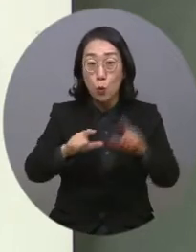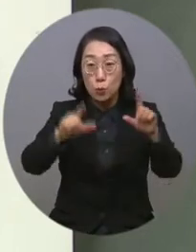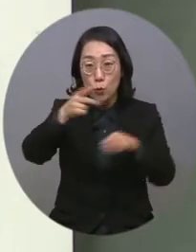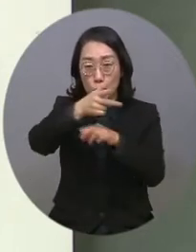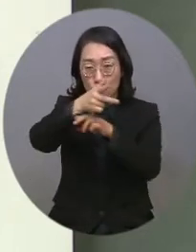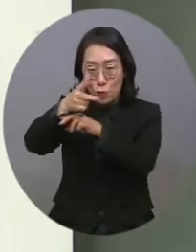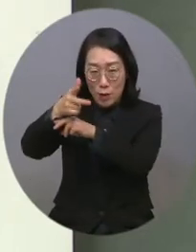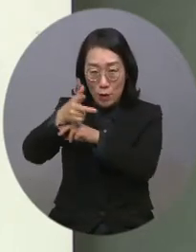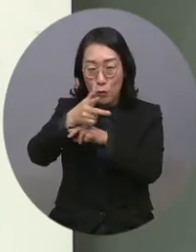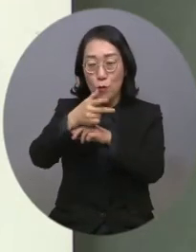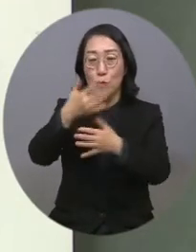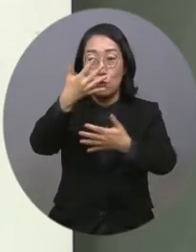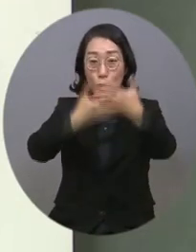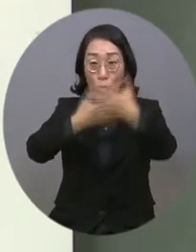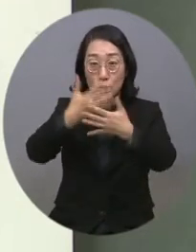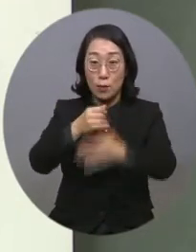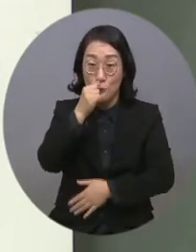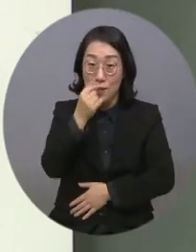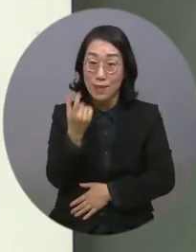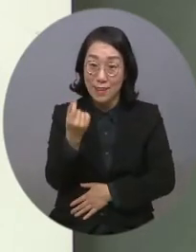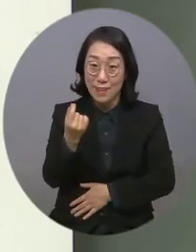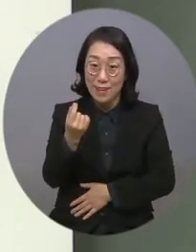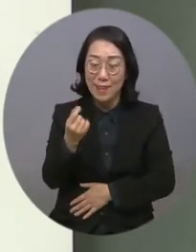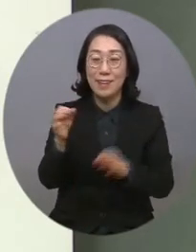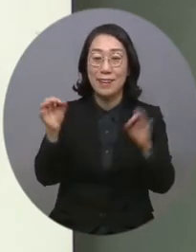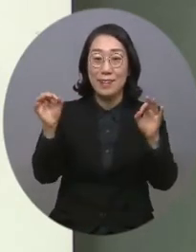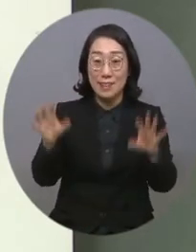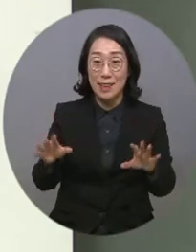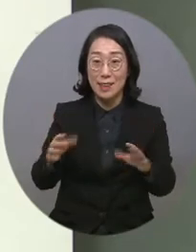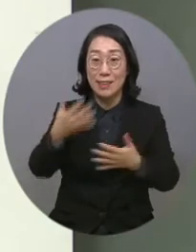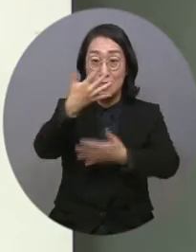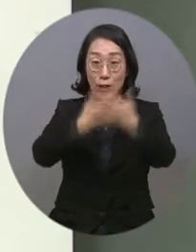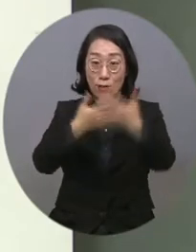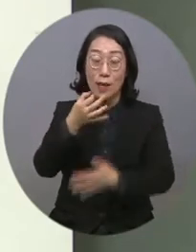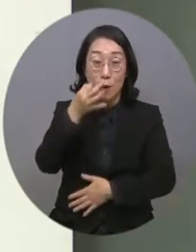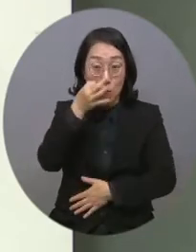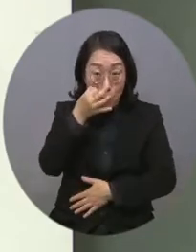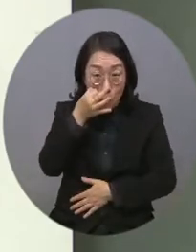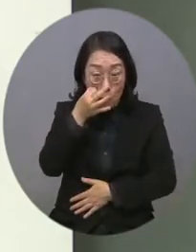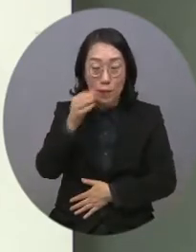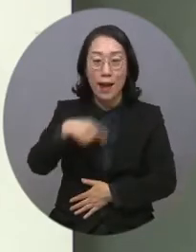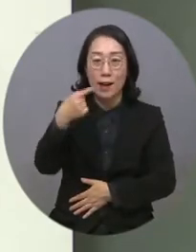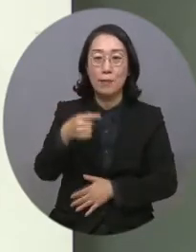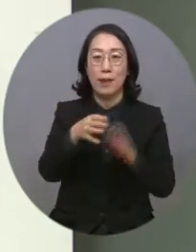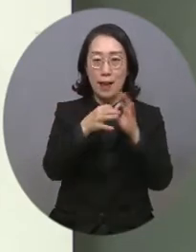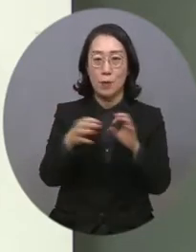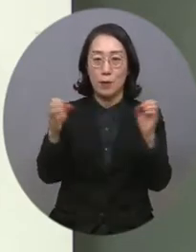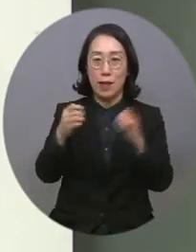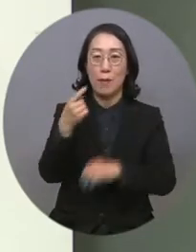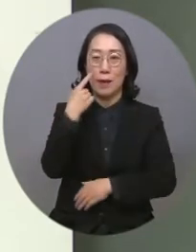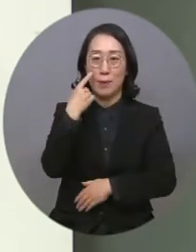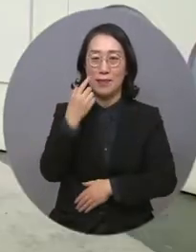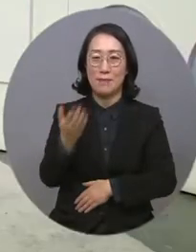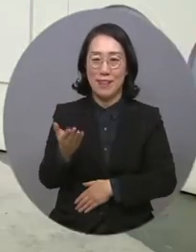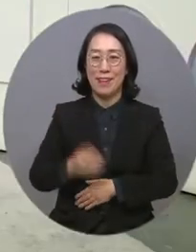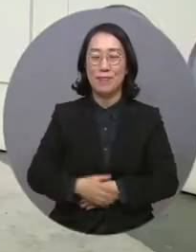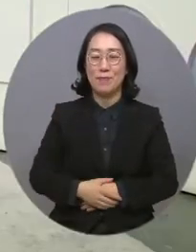하시고 영상도 있는 것 같은데 잠시 그 영상을 본 다음에 얘기를 진행하겠습니다. 아, 예.